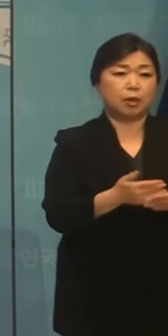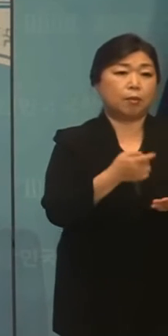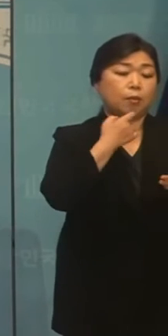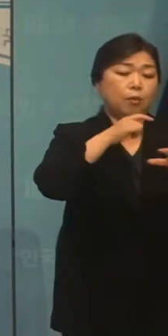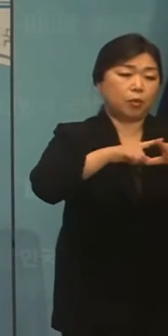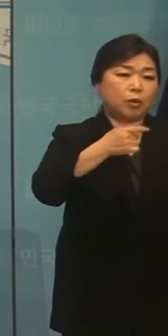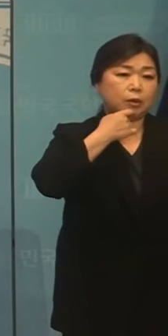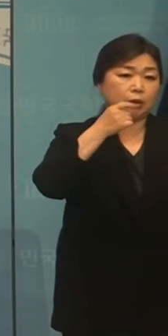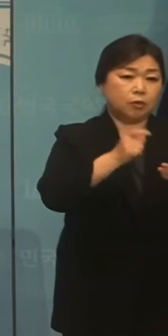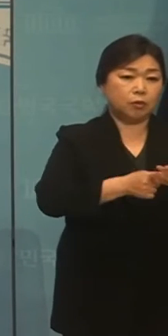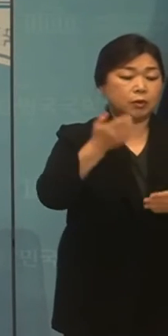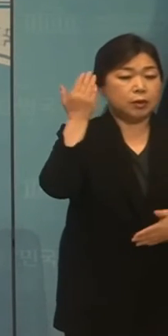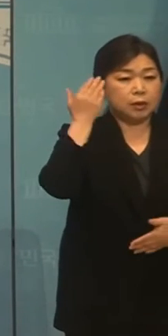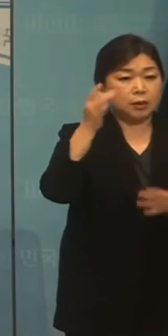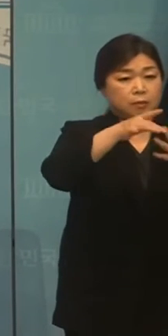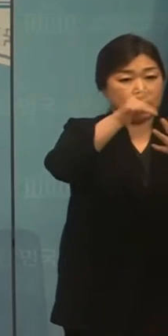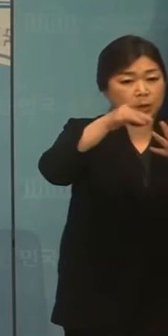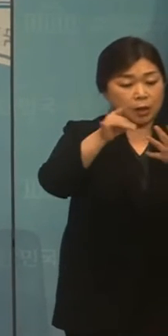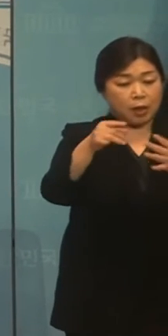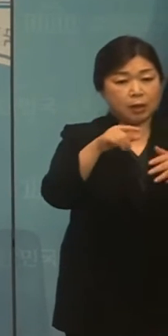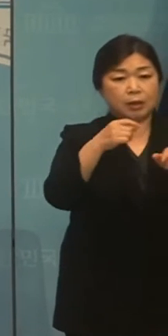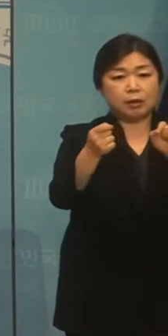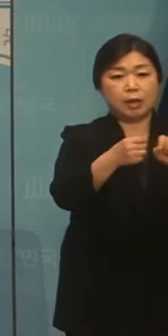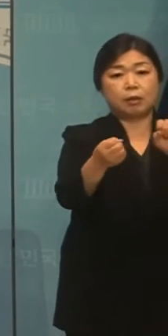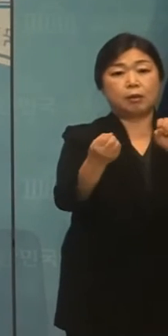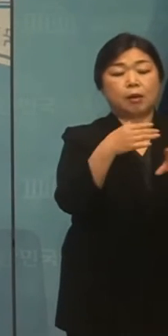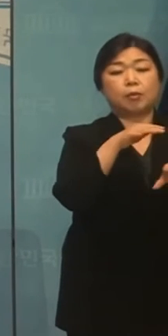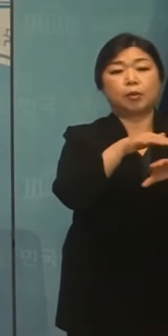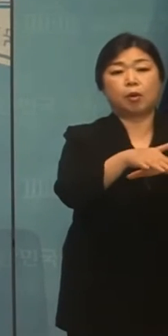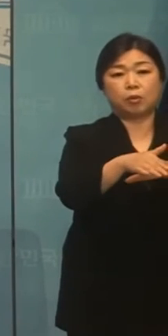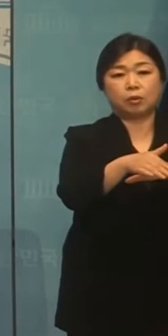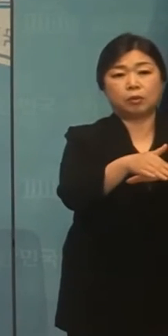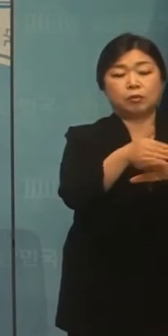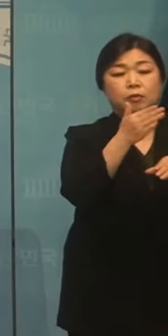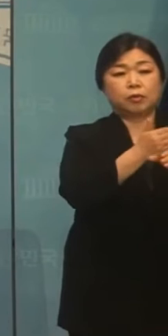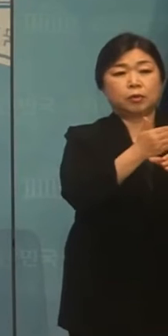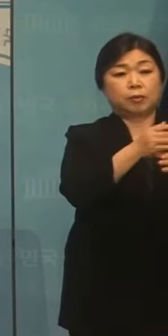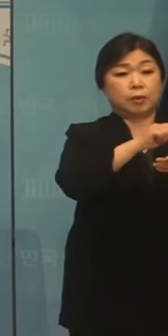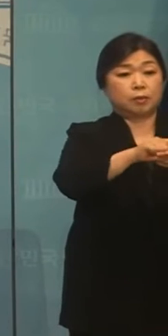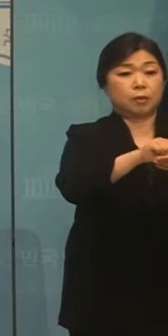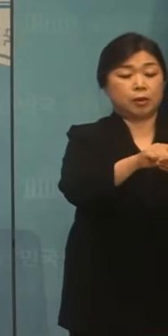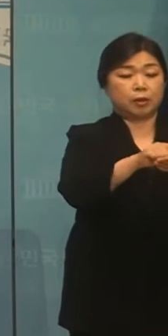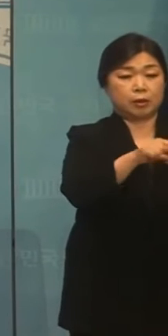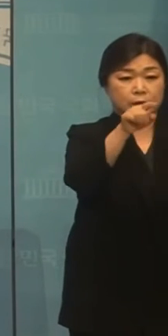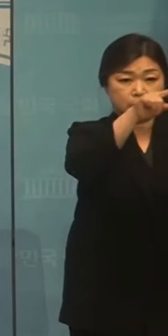평가하는 선다형 단답형 2주의 지필고사를